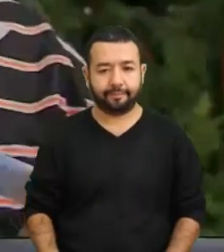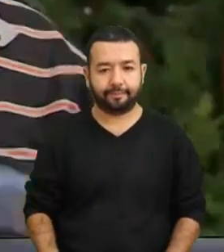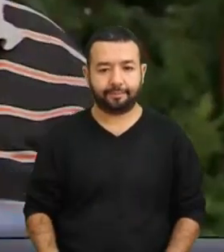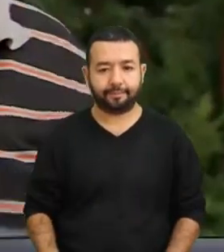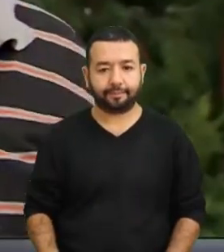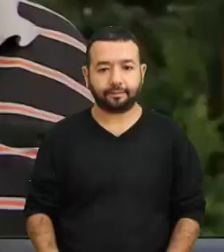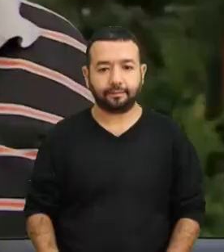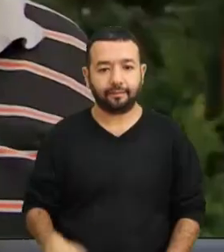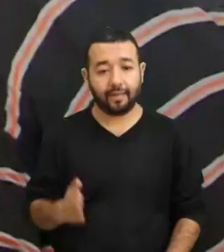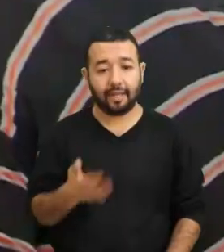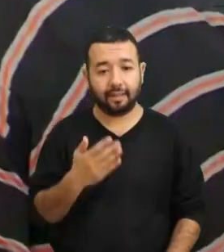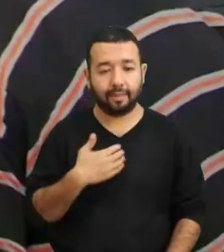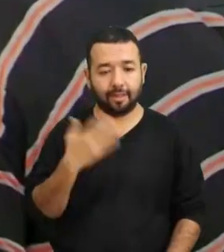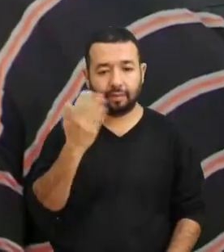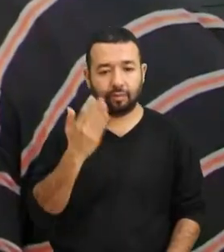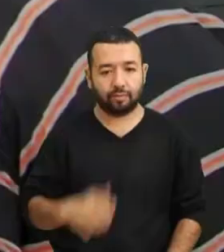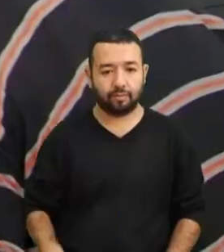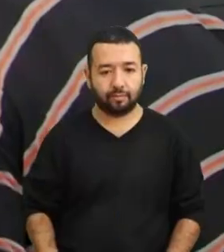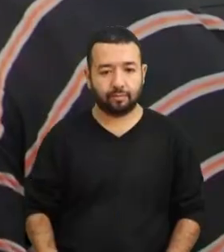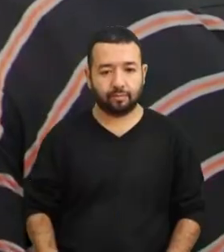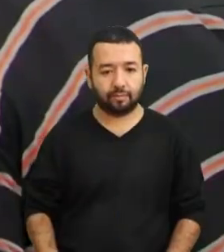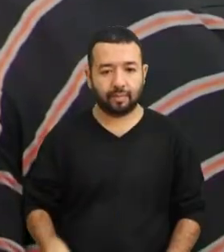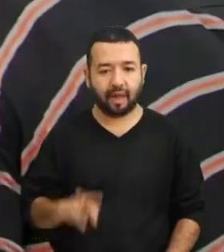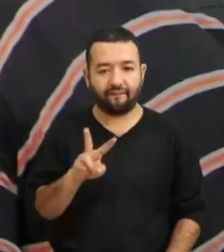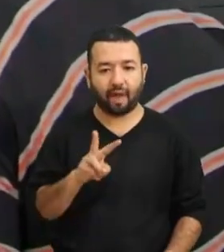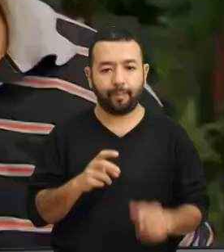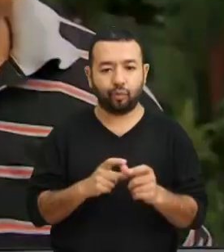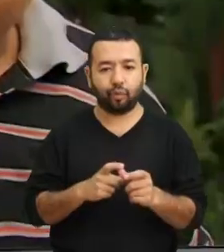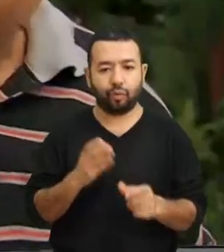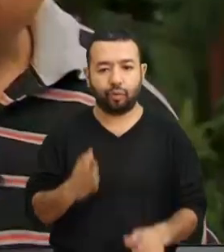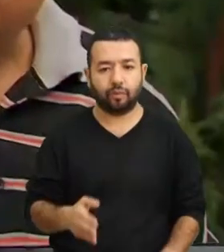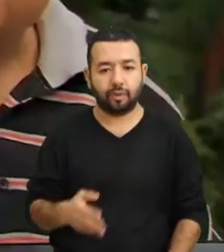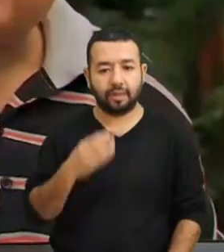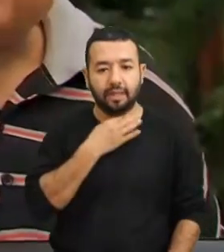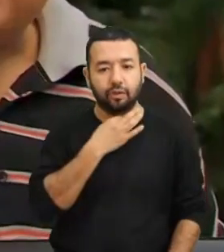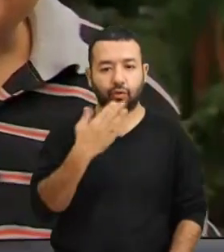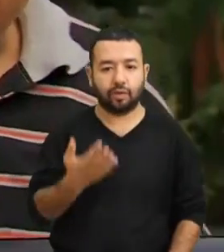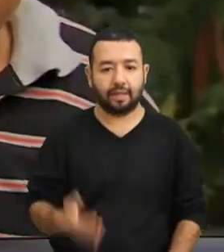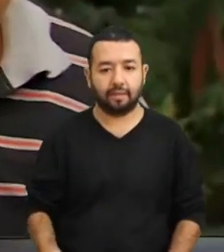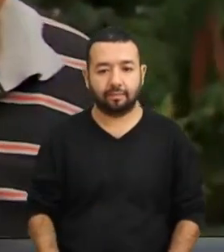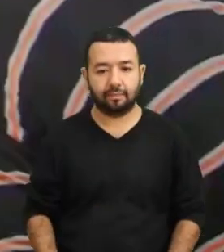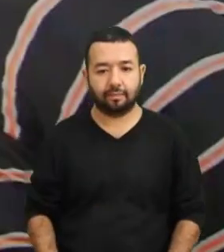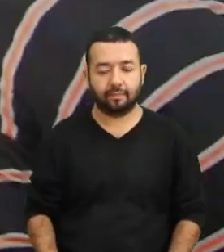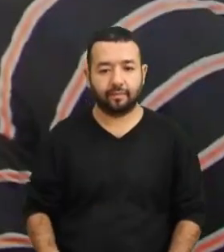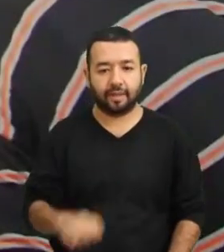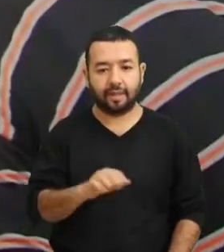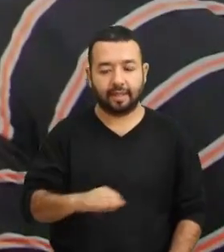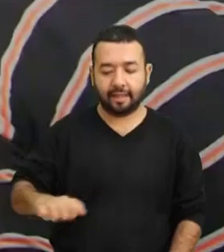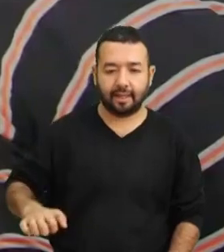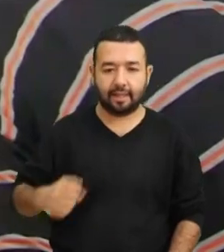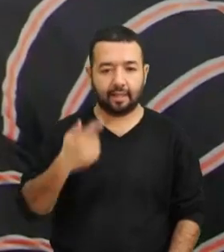verdi. Hadi, ben gidiyorum. Vampir Şükrü. Şükürler efendim. Geriye